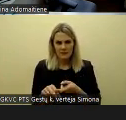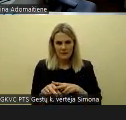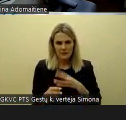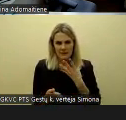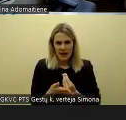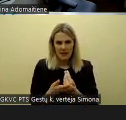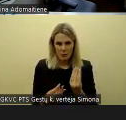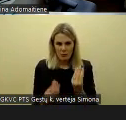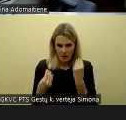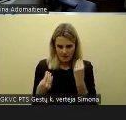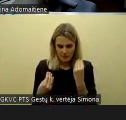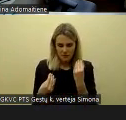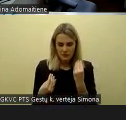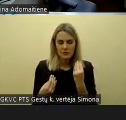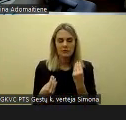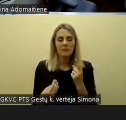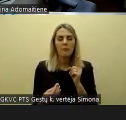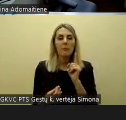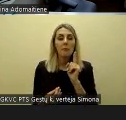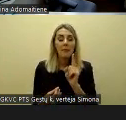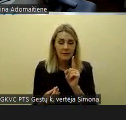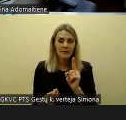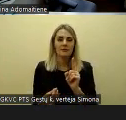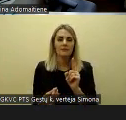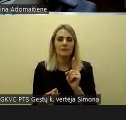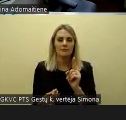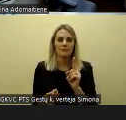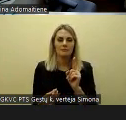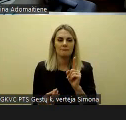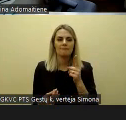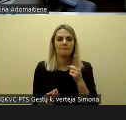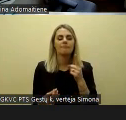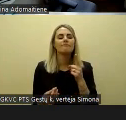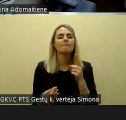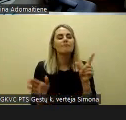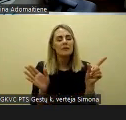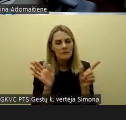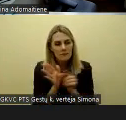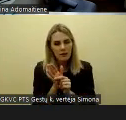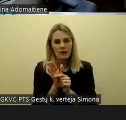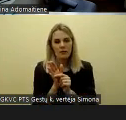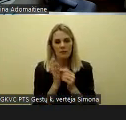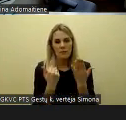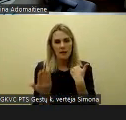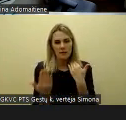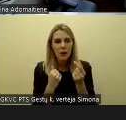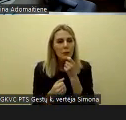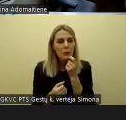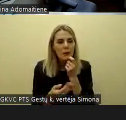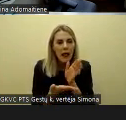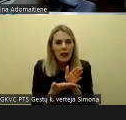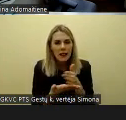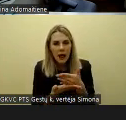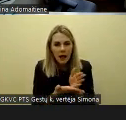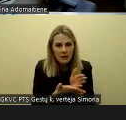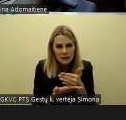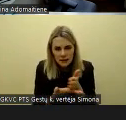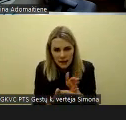bet jie turi pajėgti bendrabiauti su kitais, kad taptų lankstesniais, labiau ir